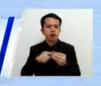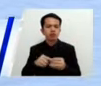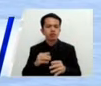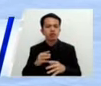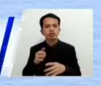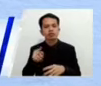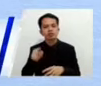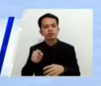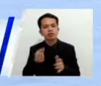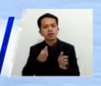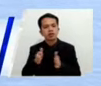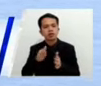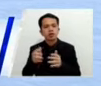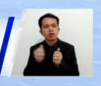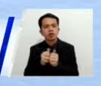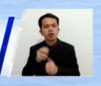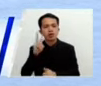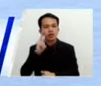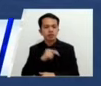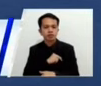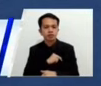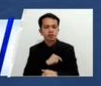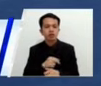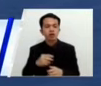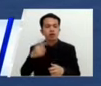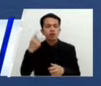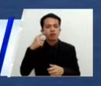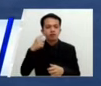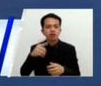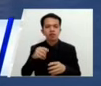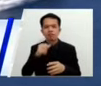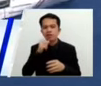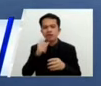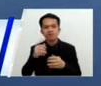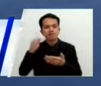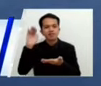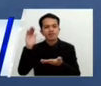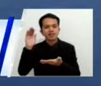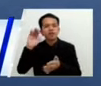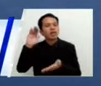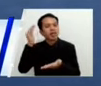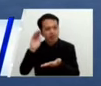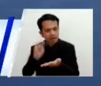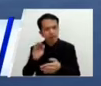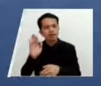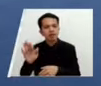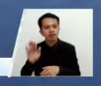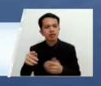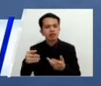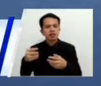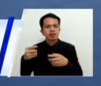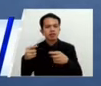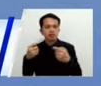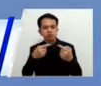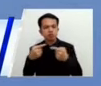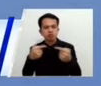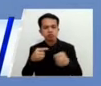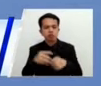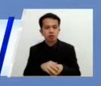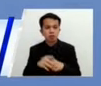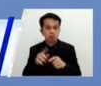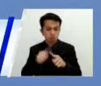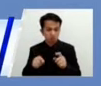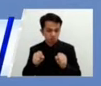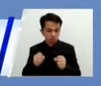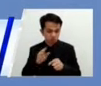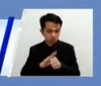Vietnam. Isang mekanismo para iwasan ang paglala ng tensyon sa mga claimant countries. Pero sasapat kaya ang paisa-isang kasunduan sa mga kapitbahay